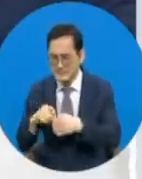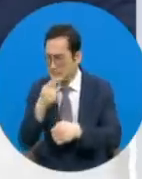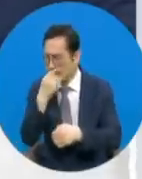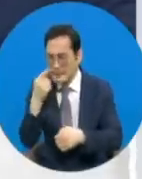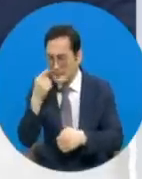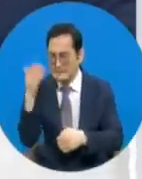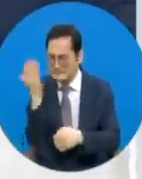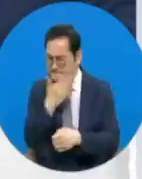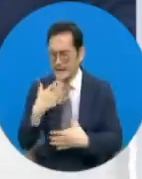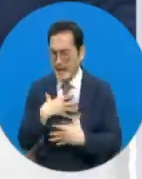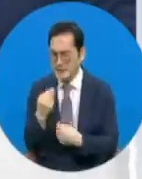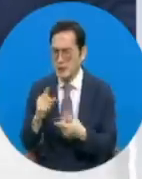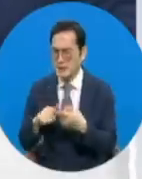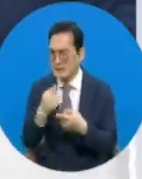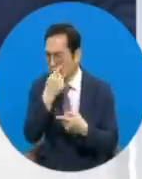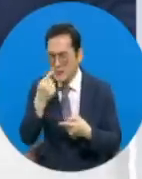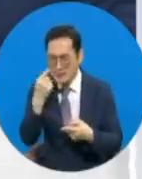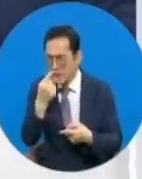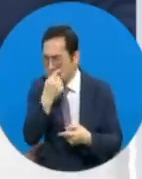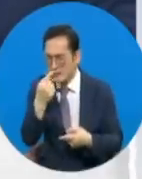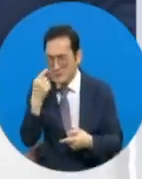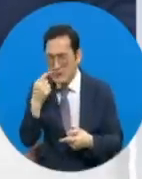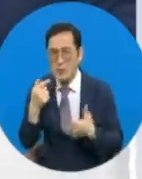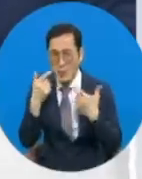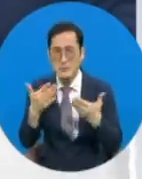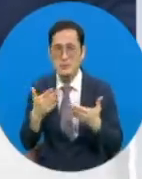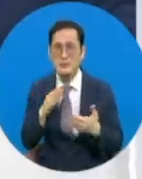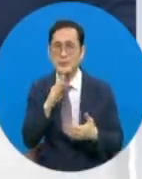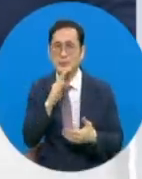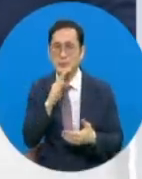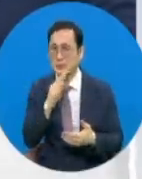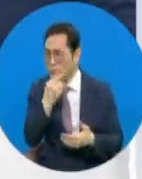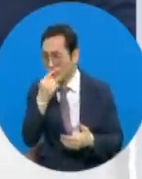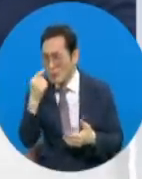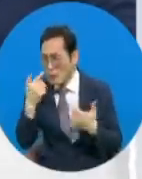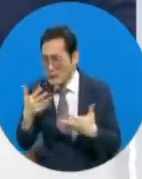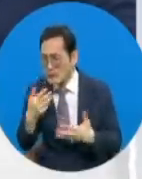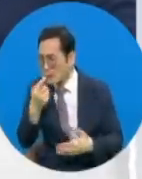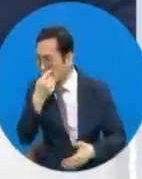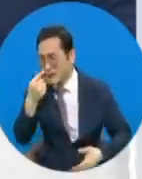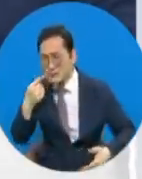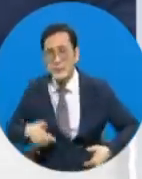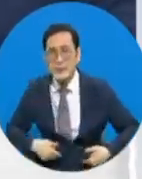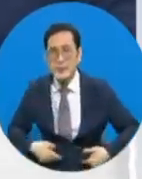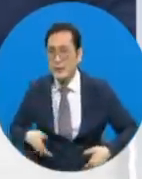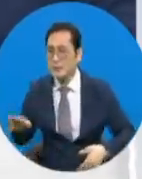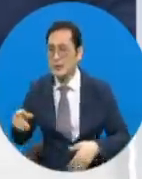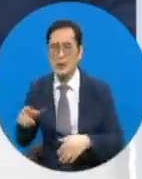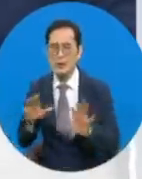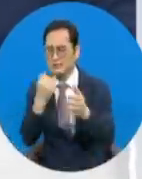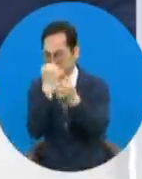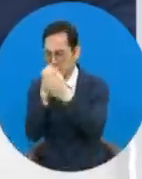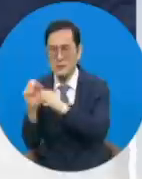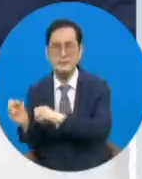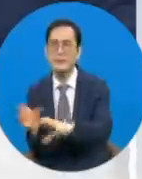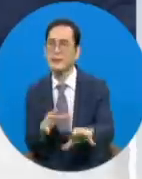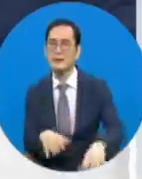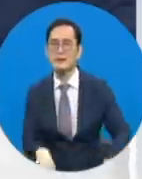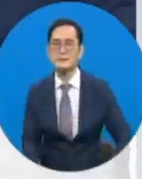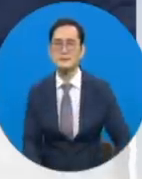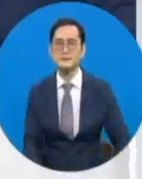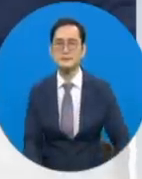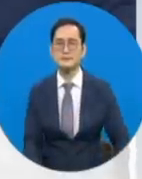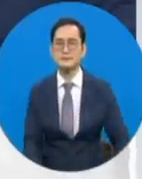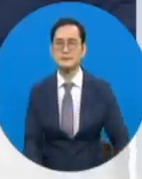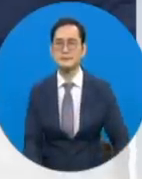지금 일본은 지금 당장 이번 달 말부터 후쿠시마 오염수 방류를 하겠다라고 하고 있습니다. 여기에서 문제가 되고 있는 것은 아까 러시아 얘기가